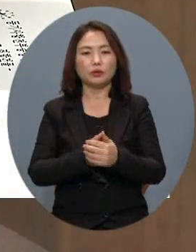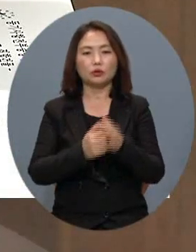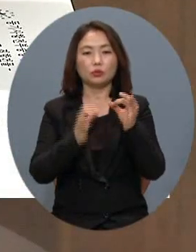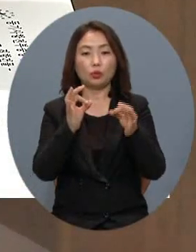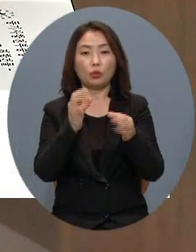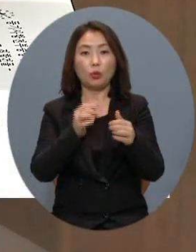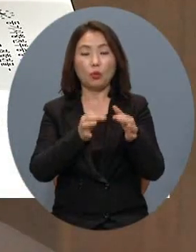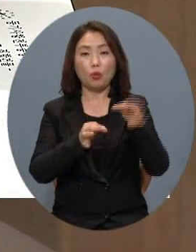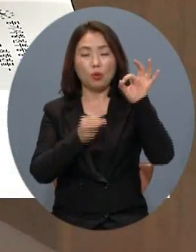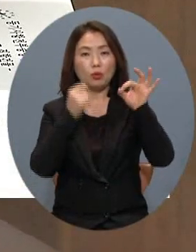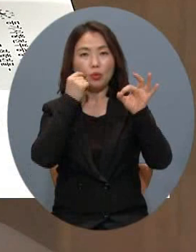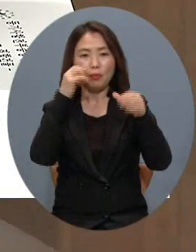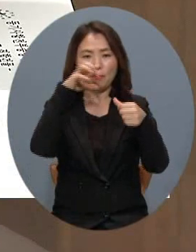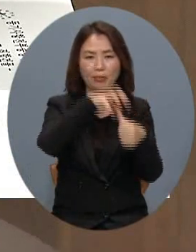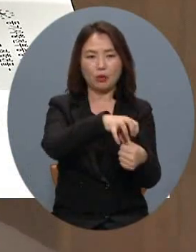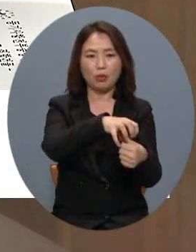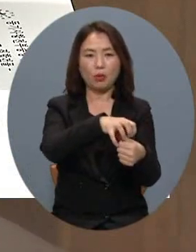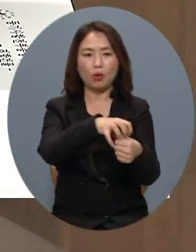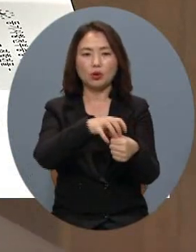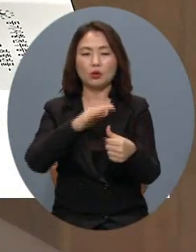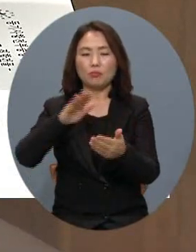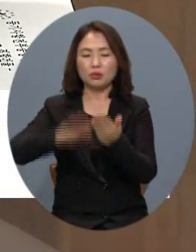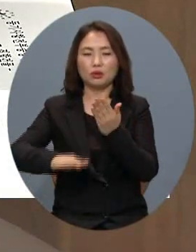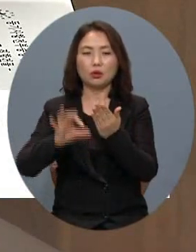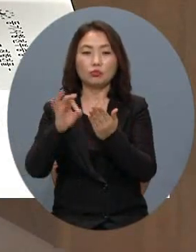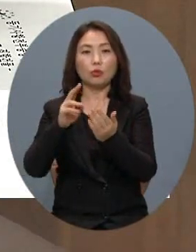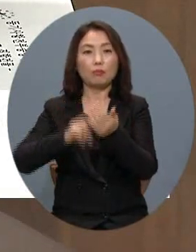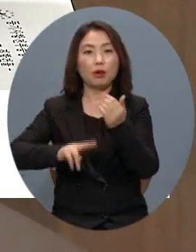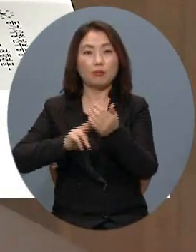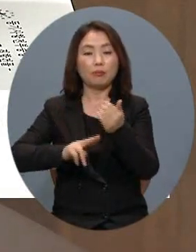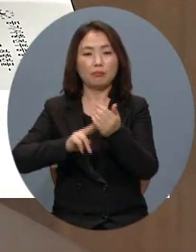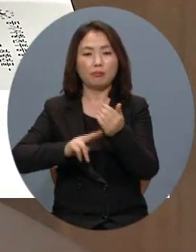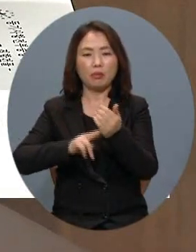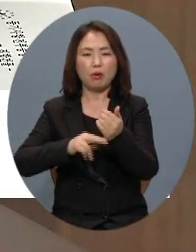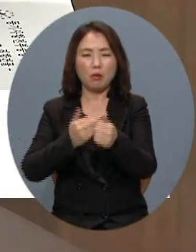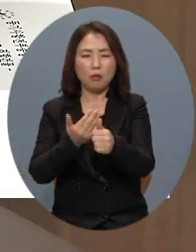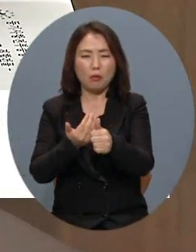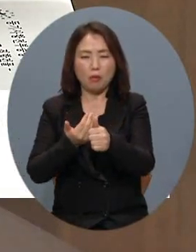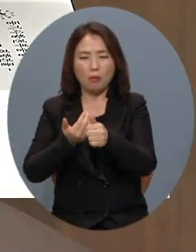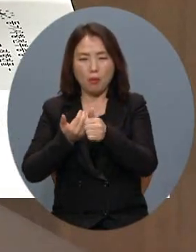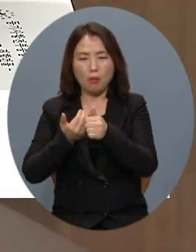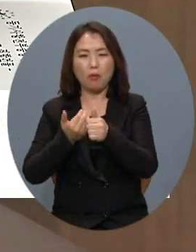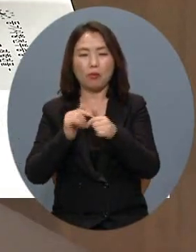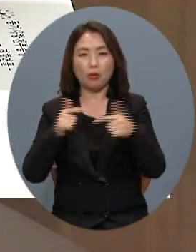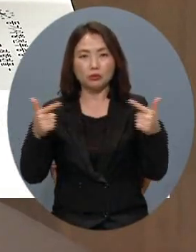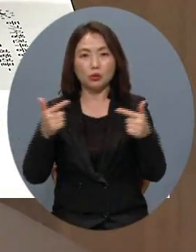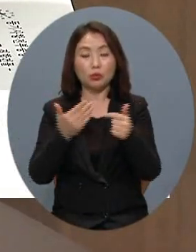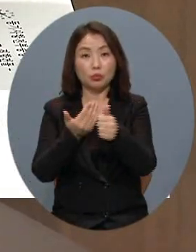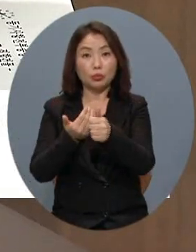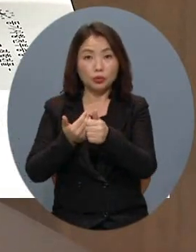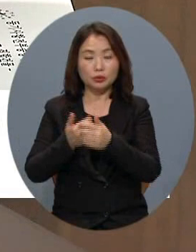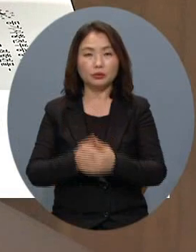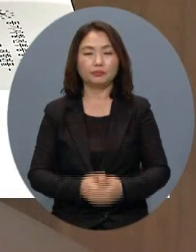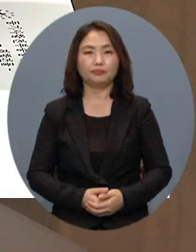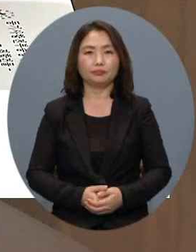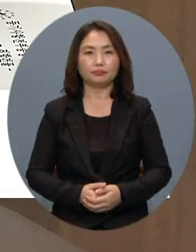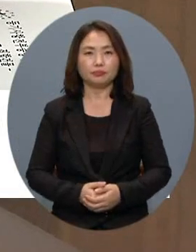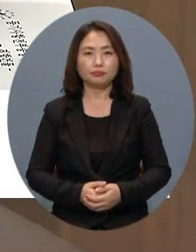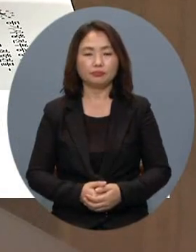막고 이제 그 밑에 가격을 내게끔 해가지고 3매물 뭐 여러 가지 물건들을 이제 유인해가지고